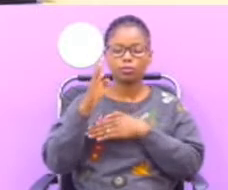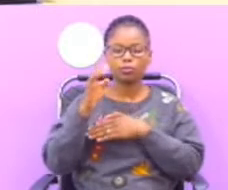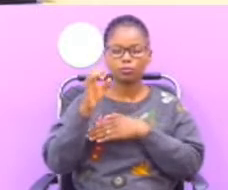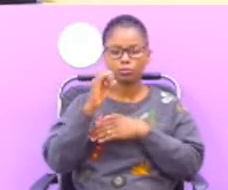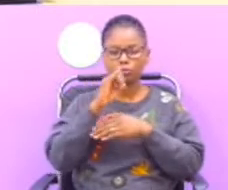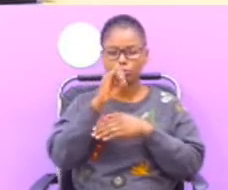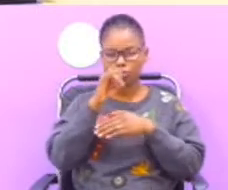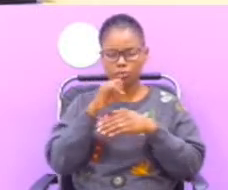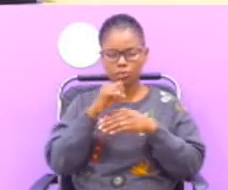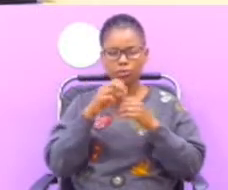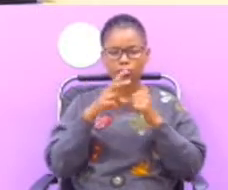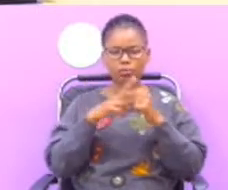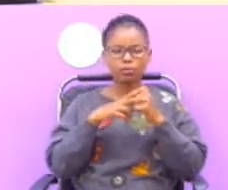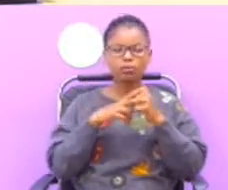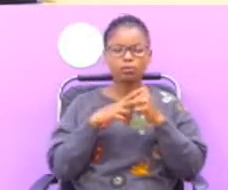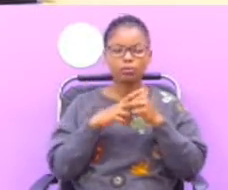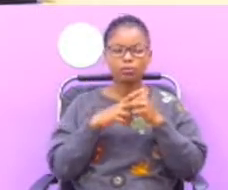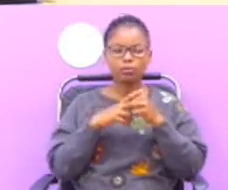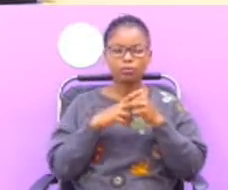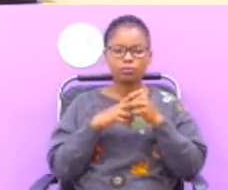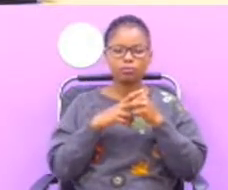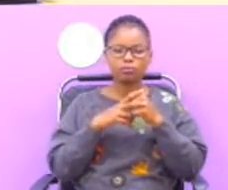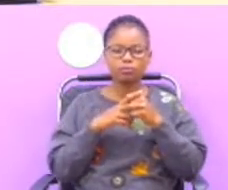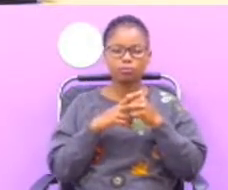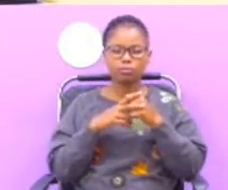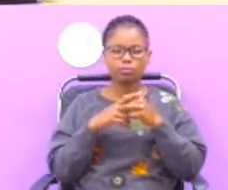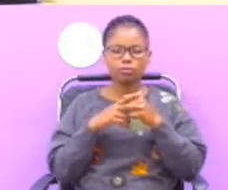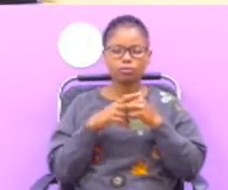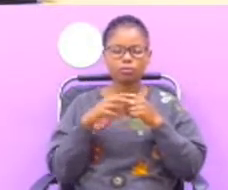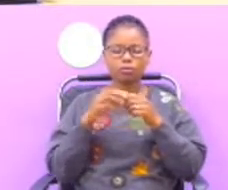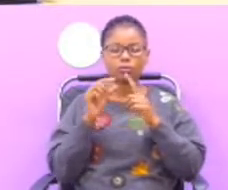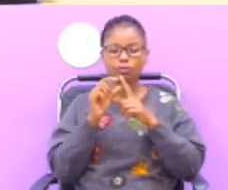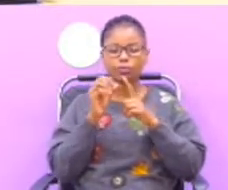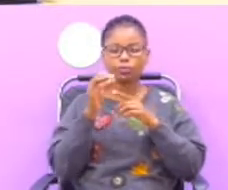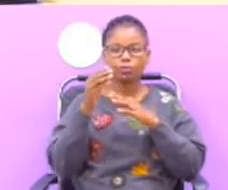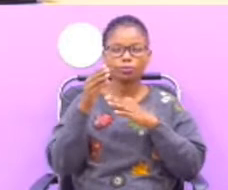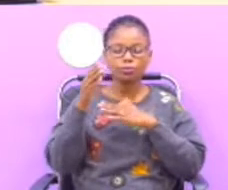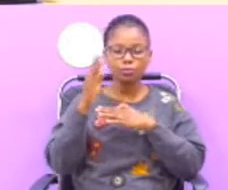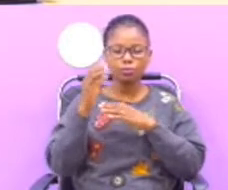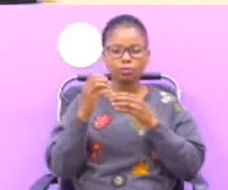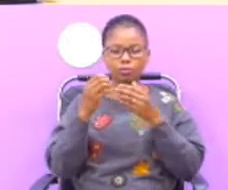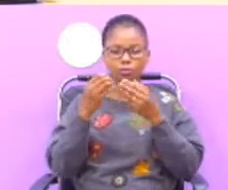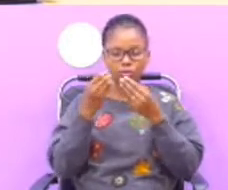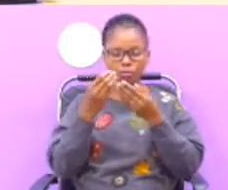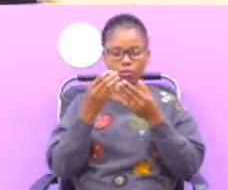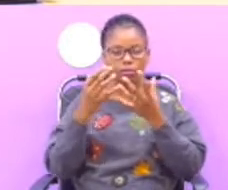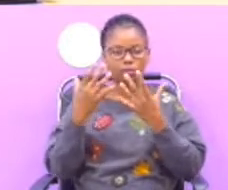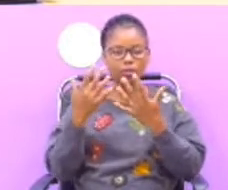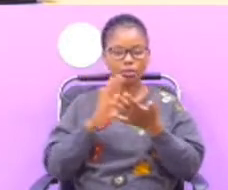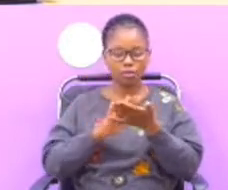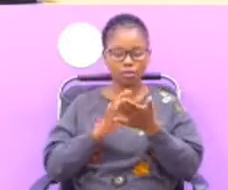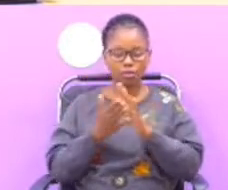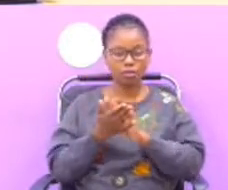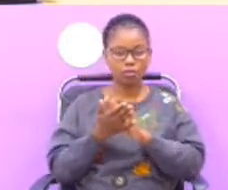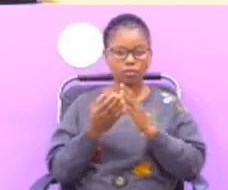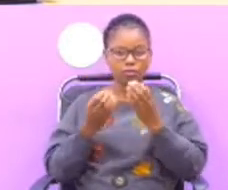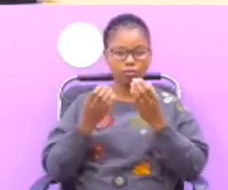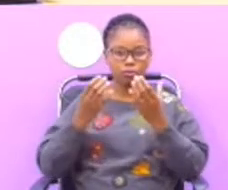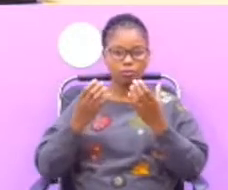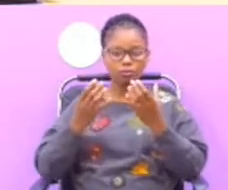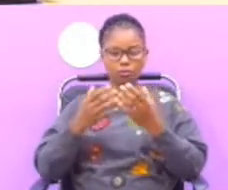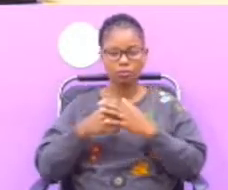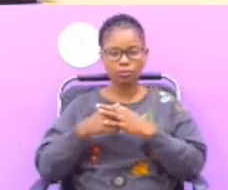maya mugwanja manengerwo kiugo kia Ngai kiugaga makimanyitire ũguo no hakigia